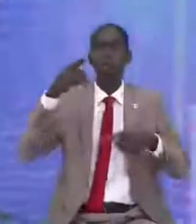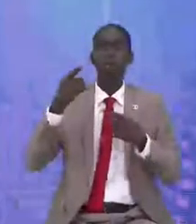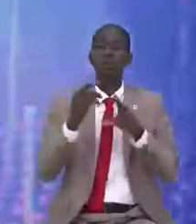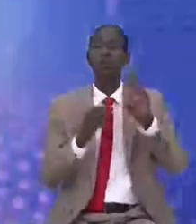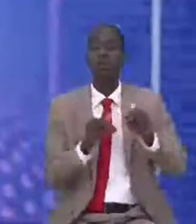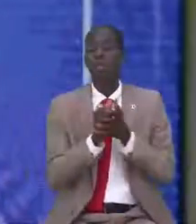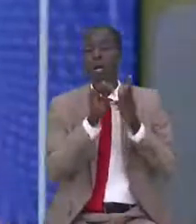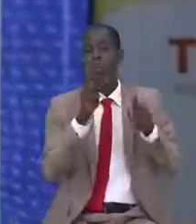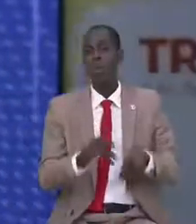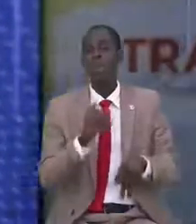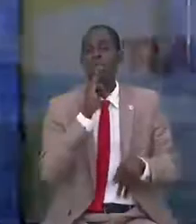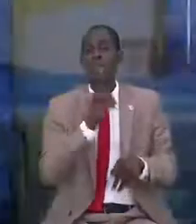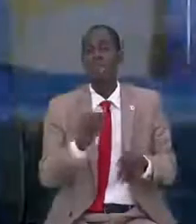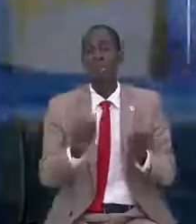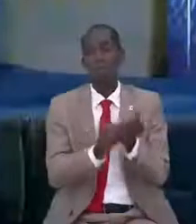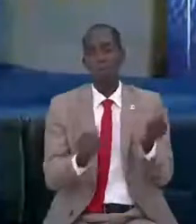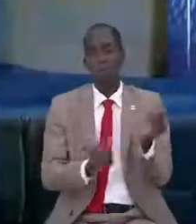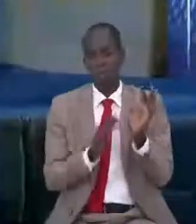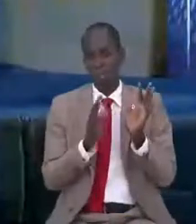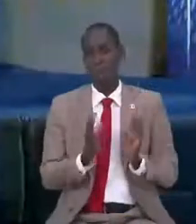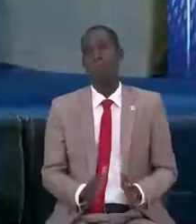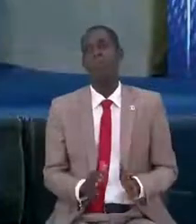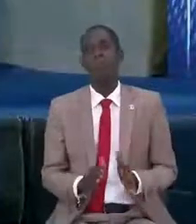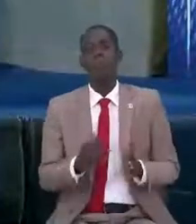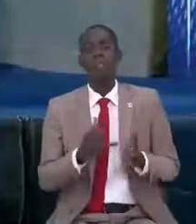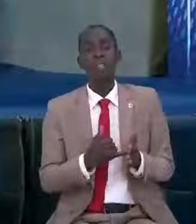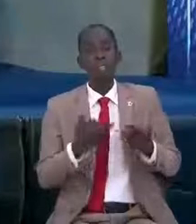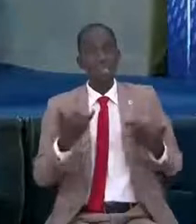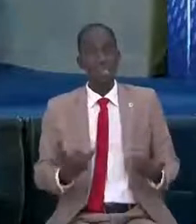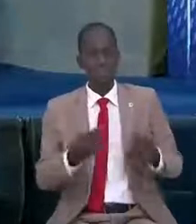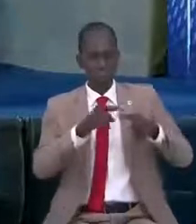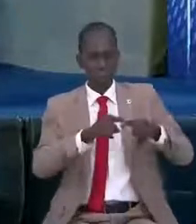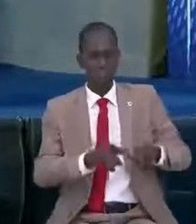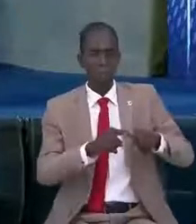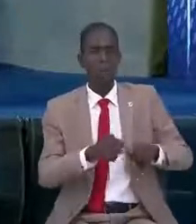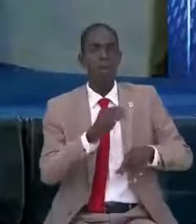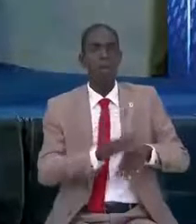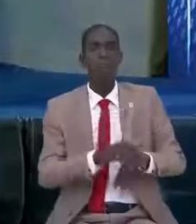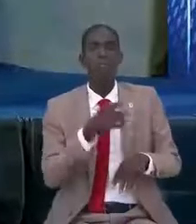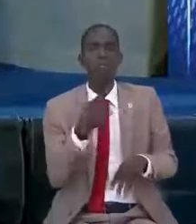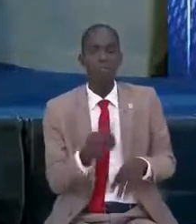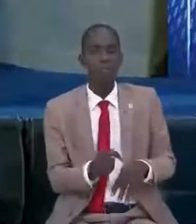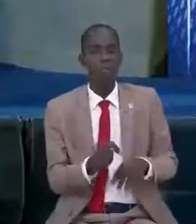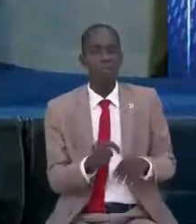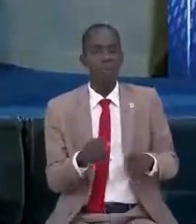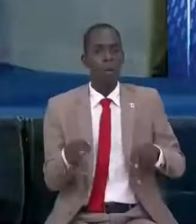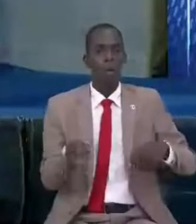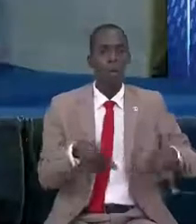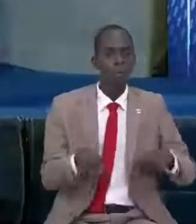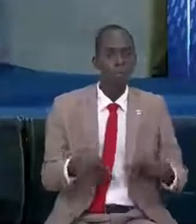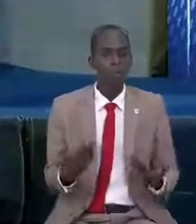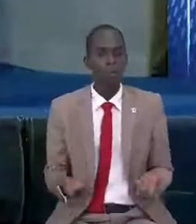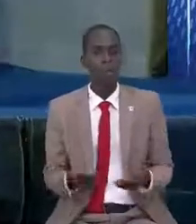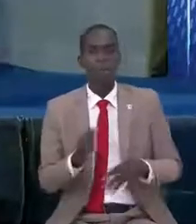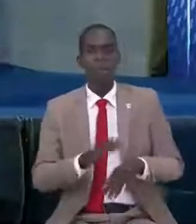Je sais où je vais. Il est rétrograde. Alors, il dépend maintenant des rituels. Il dépend maintenant des cérémonies.